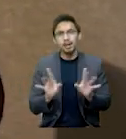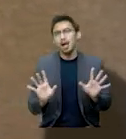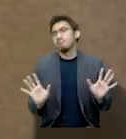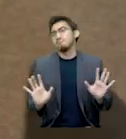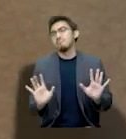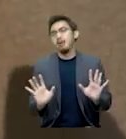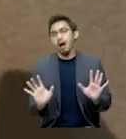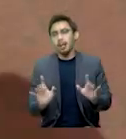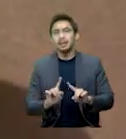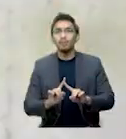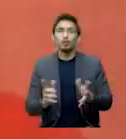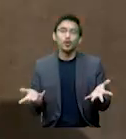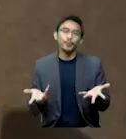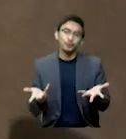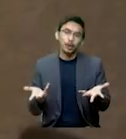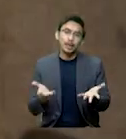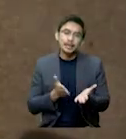Juk seb